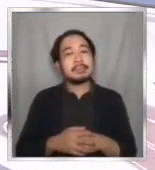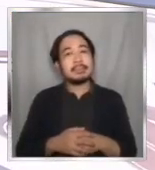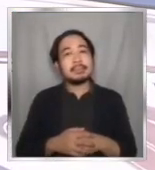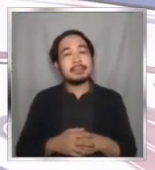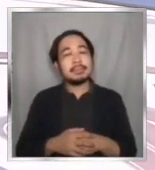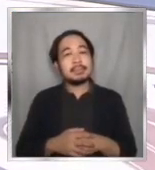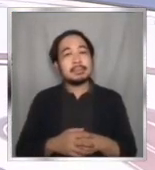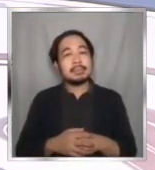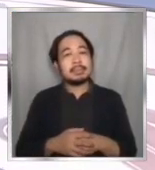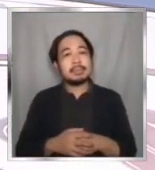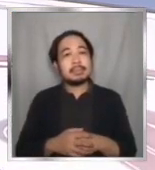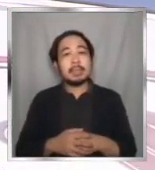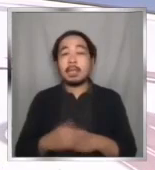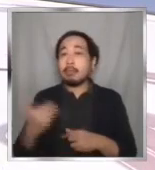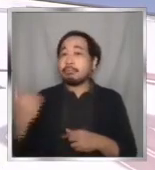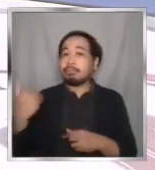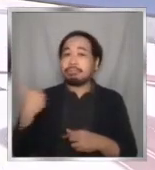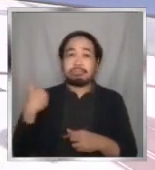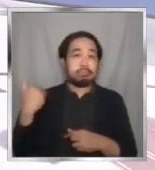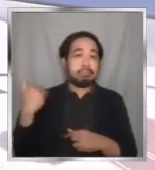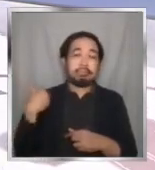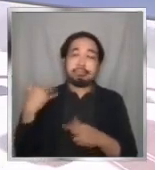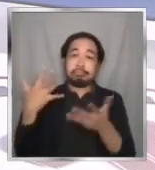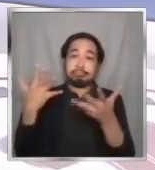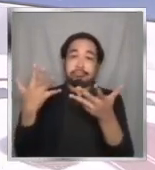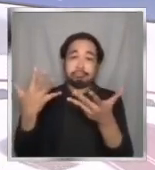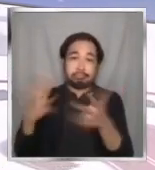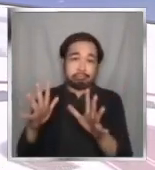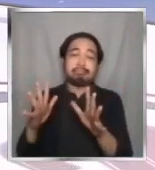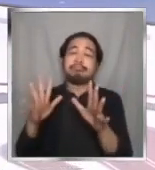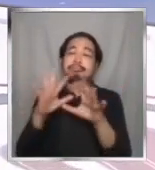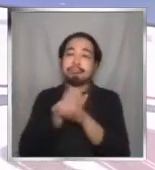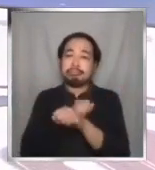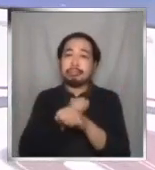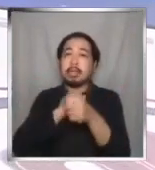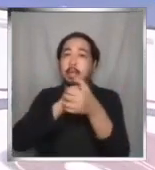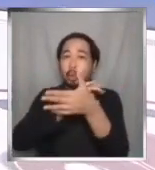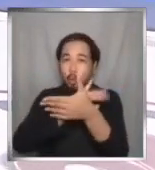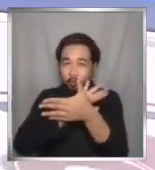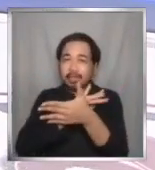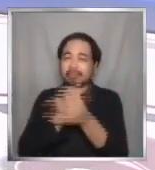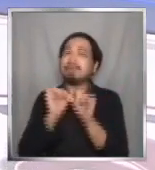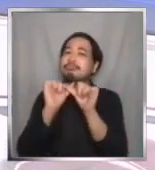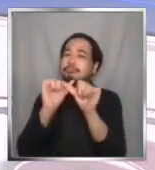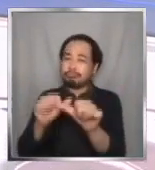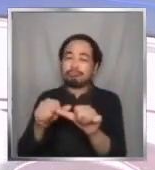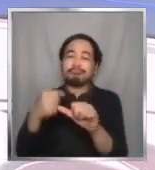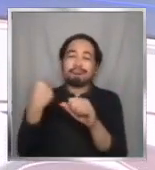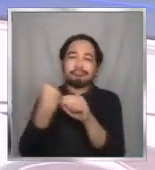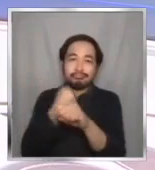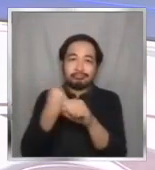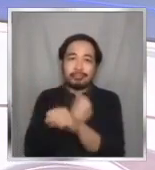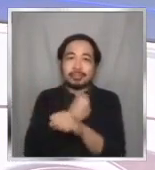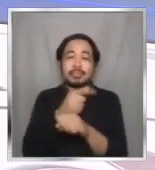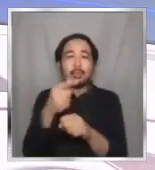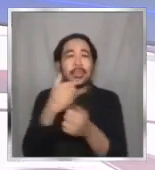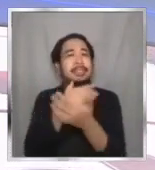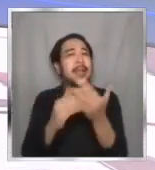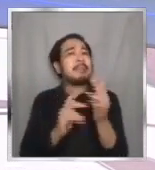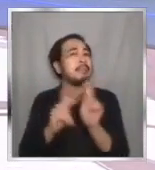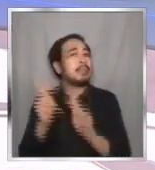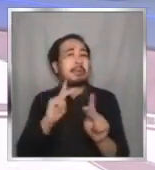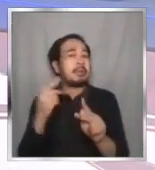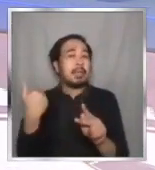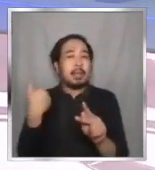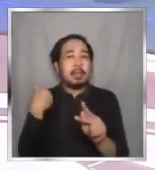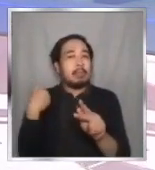Hindi pa tapos ang laban kontra COVID-19, kaya hindi pa rin makauwi sa kanilang mga mahal sa buhay ang ilang